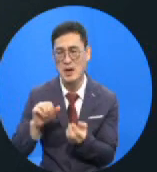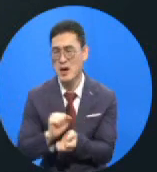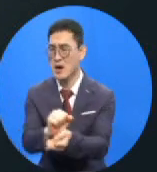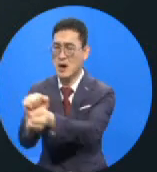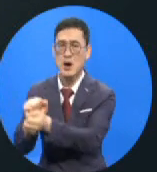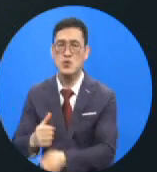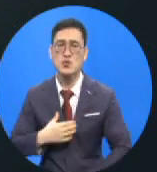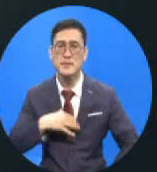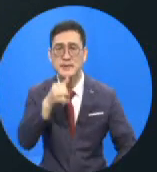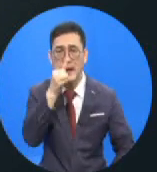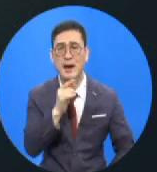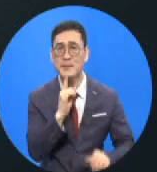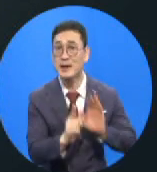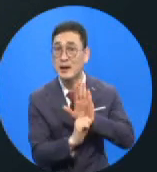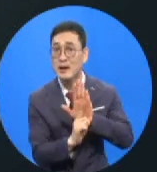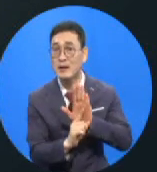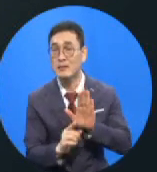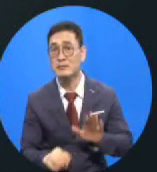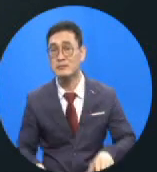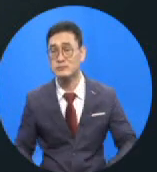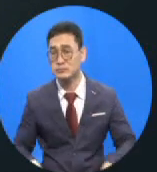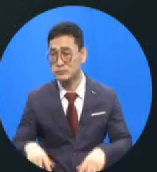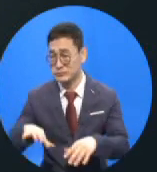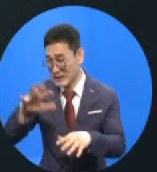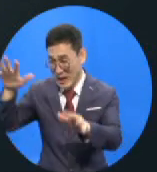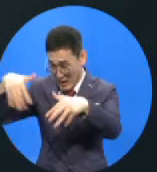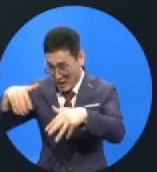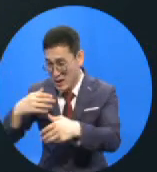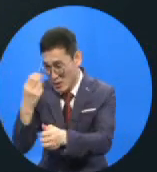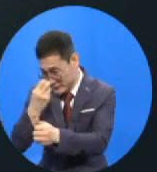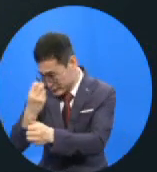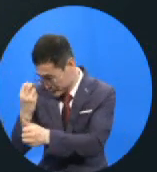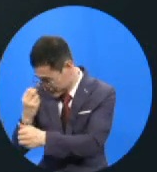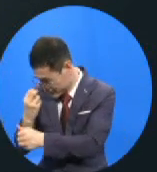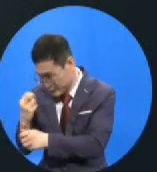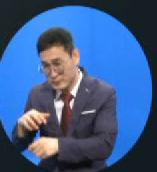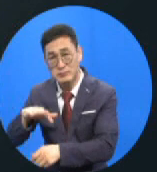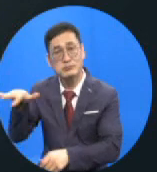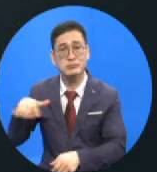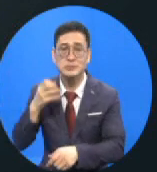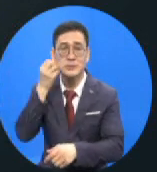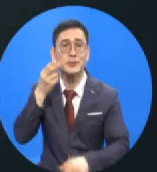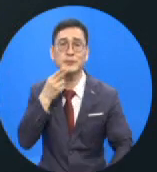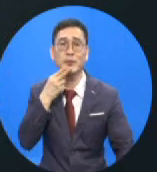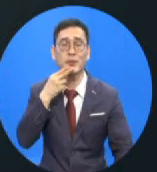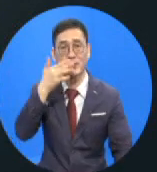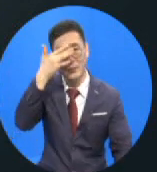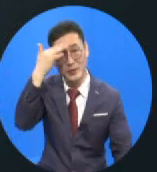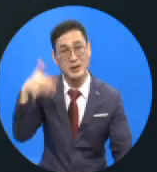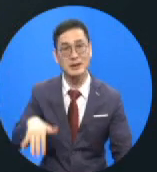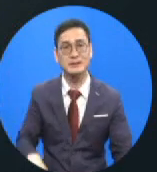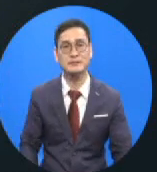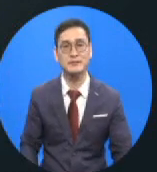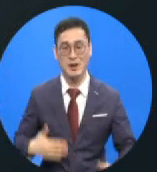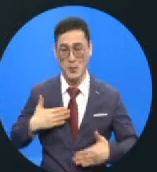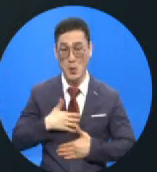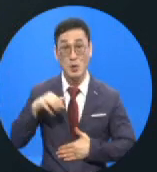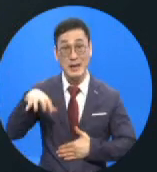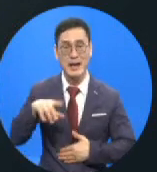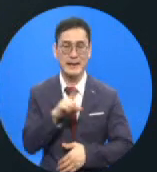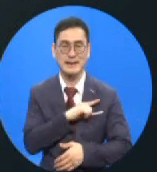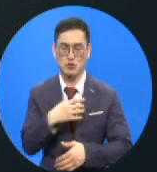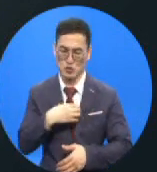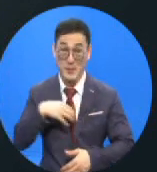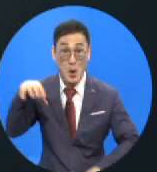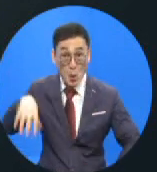굉장히 우려가 있었는데 정말 다행히도 음성이 나왔어요 근데 일부에서는 목욕탕이 굉장히 위험한 상송